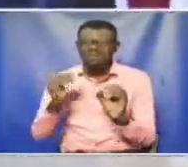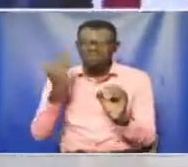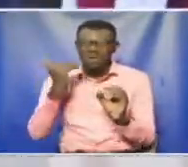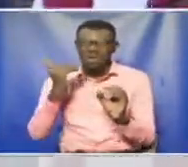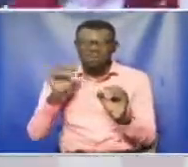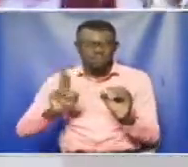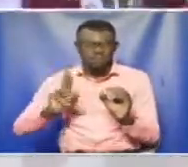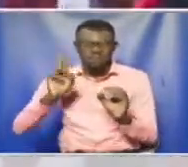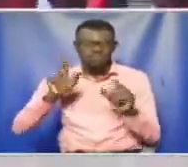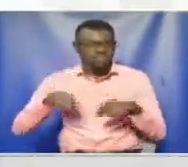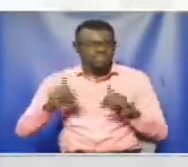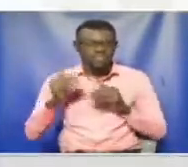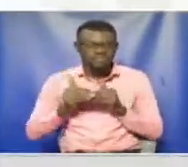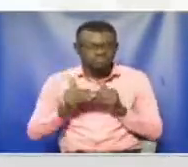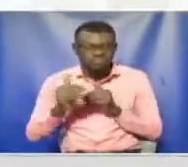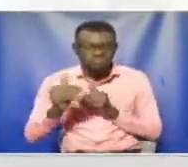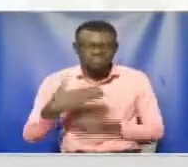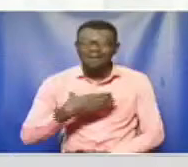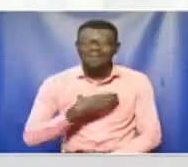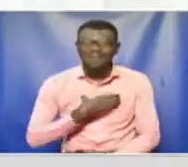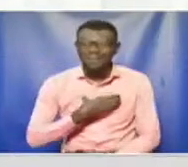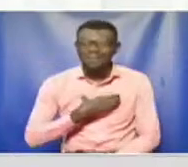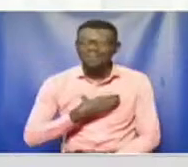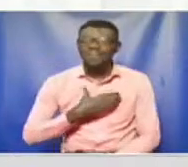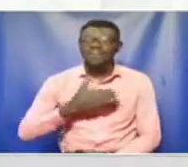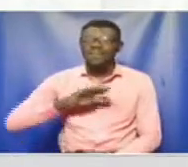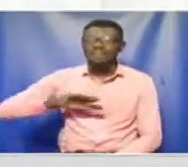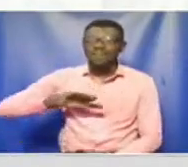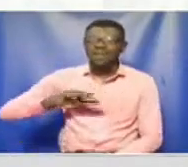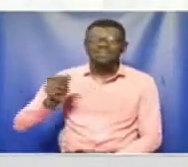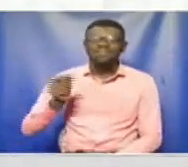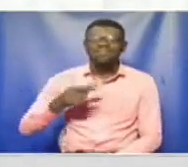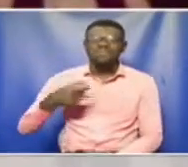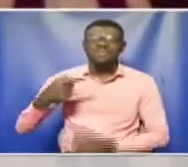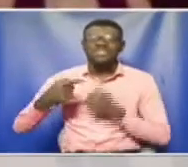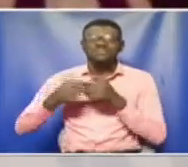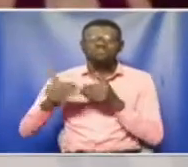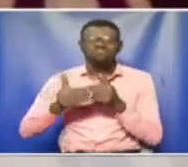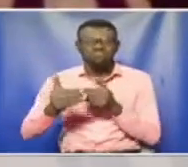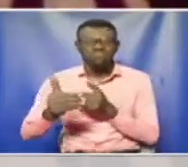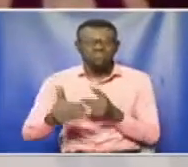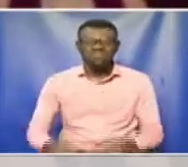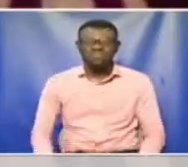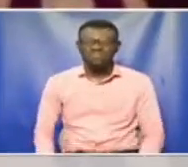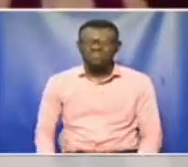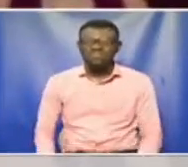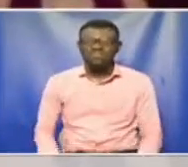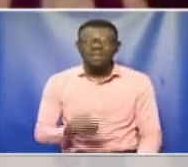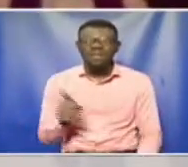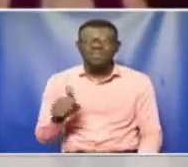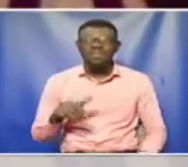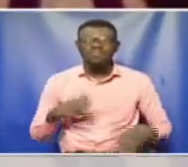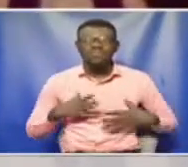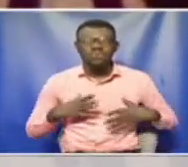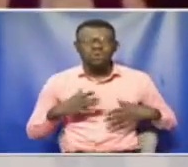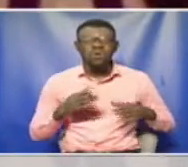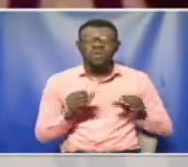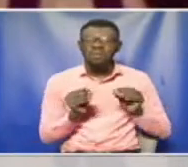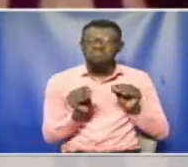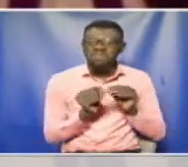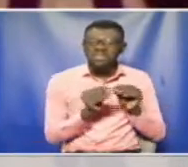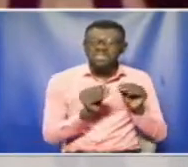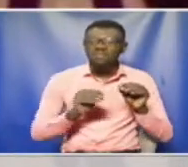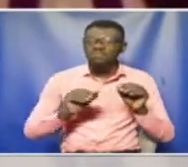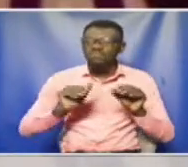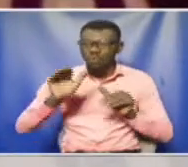Kenyatta anaelekea kustaafu chini ya kipindi cha miezi misita ijayo. Na wale wameitwa mikutano hapa na pale, wafanye